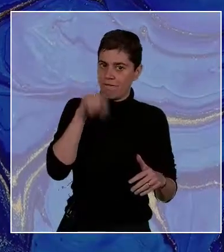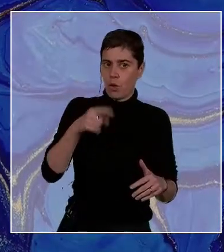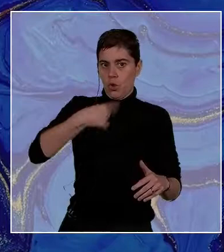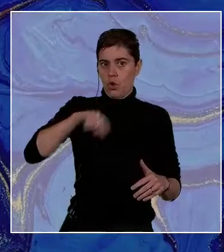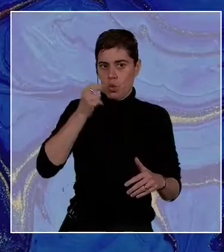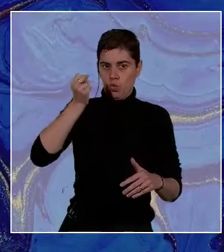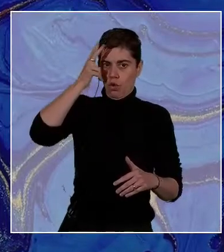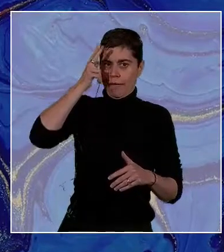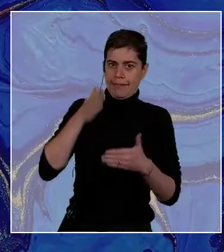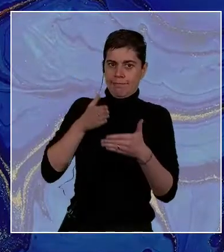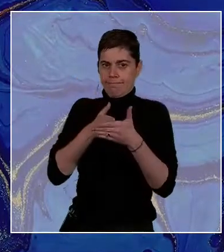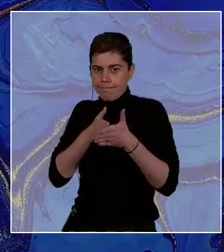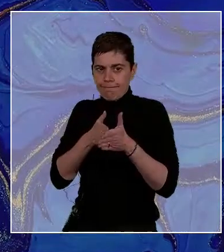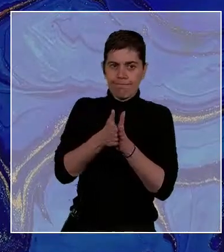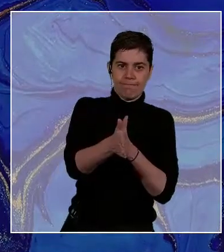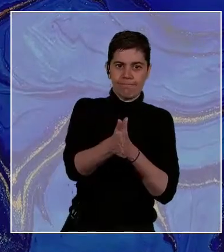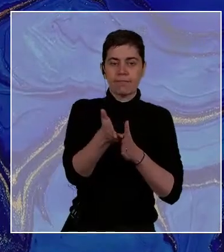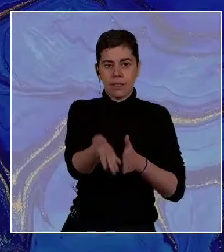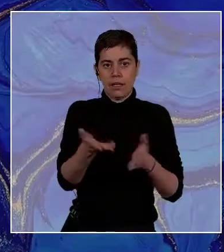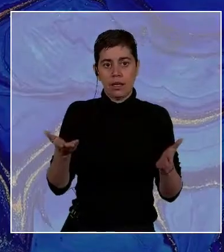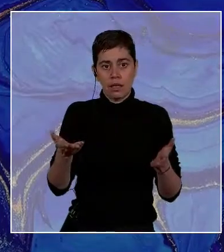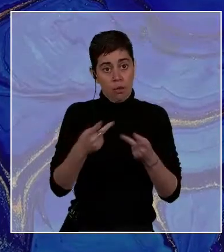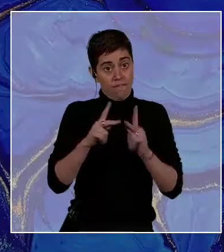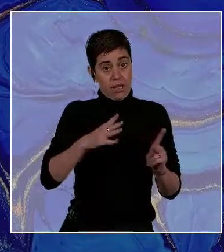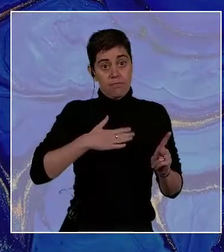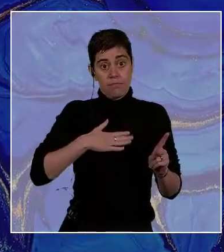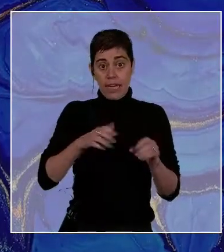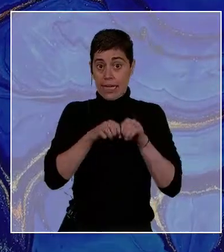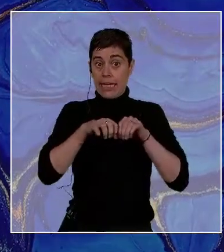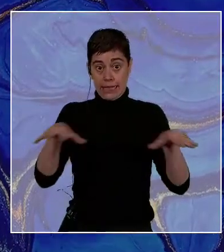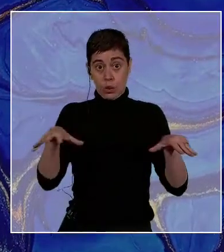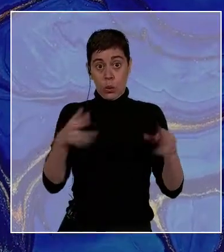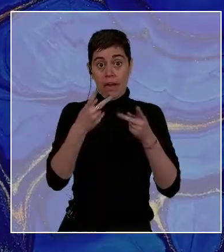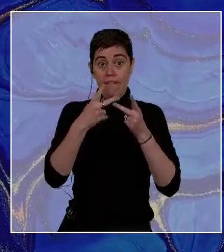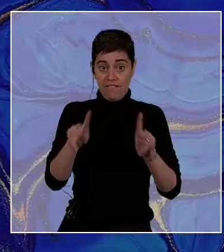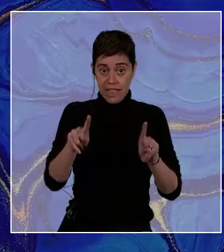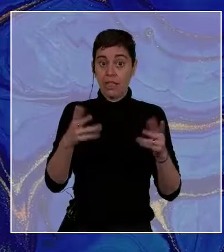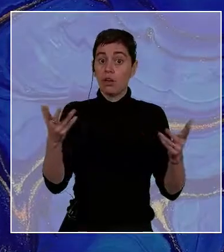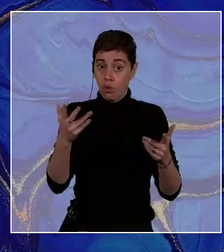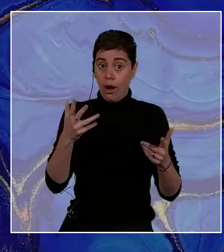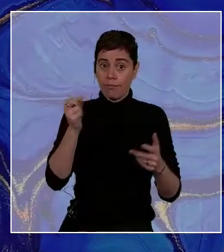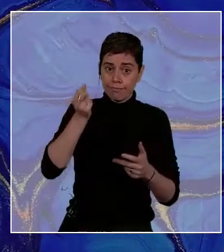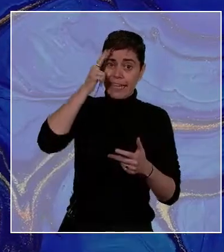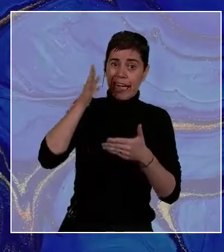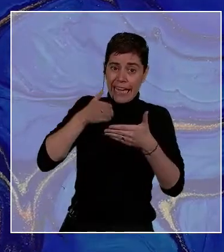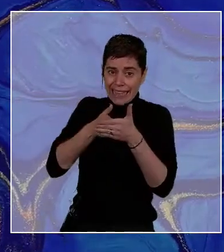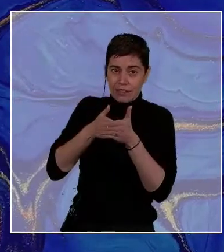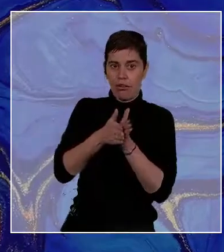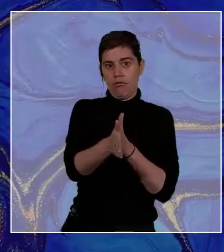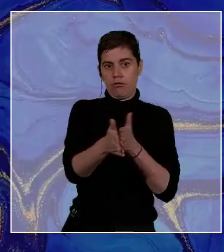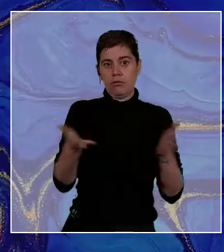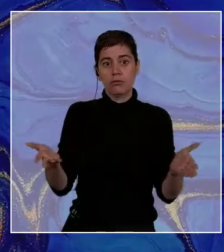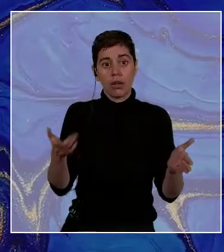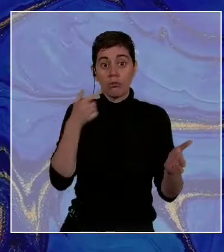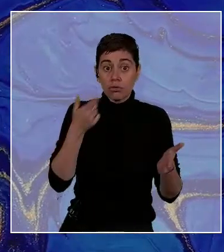est à l'ordre du jour. La ville de Manchester fait partie de ce réseau des villes résilientes. résiliente. Enfin, la résilience ne se décrète